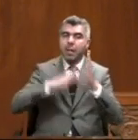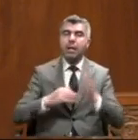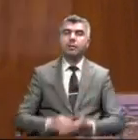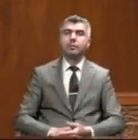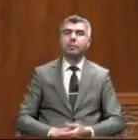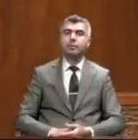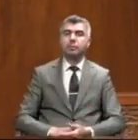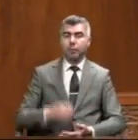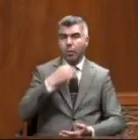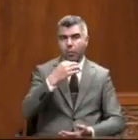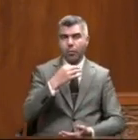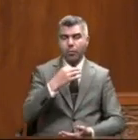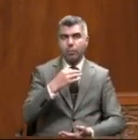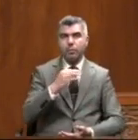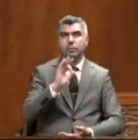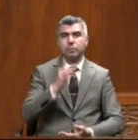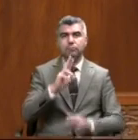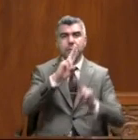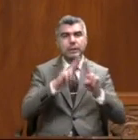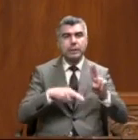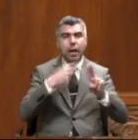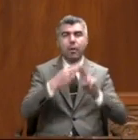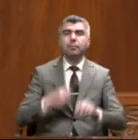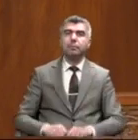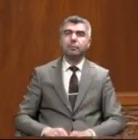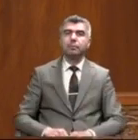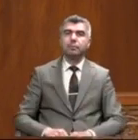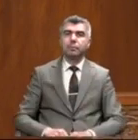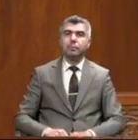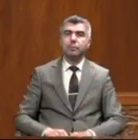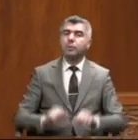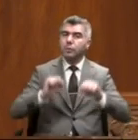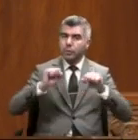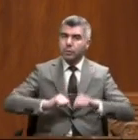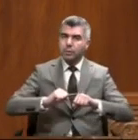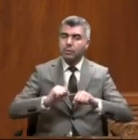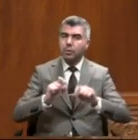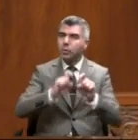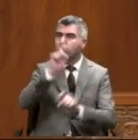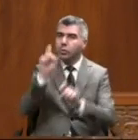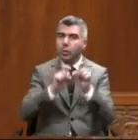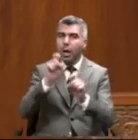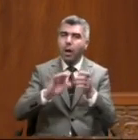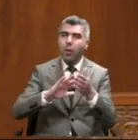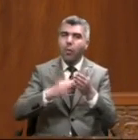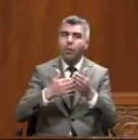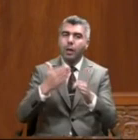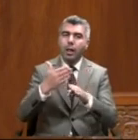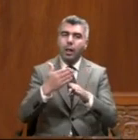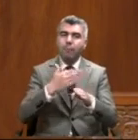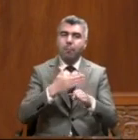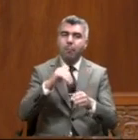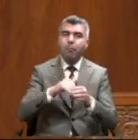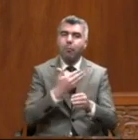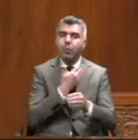محاولا في اطار هذا الجواب ان اتفاعل مع كل الاسئله المطروحه من طرف السيدات